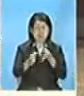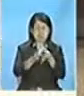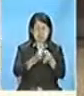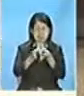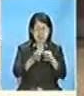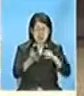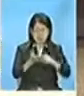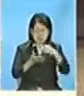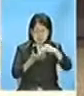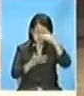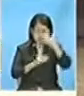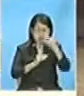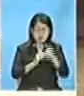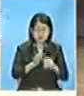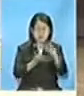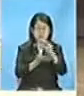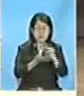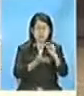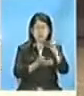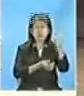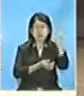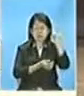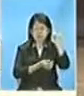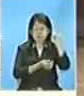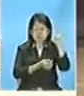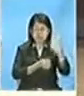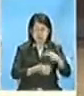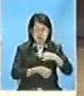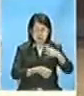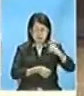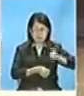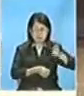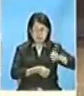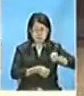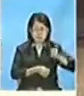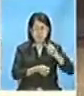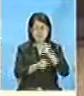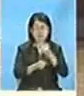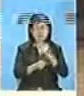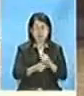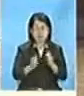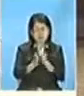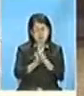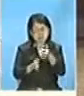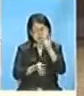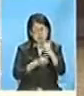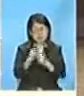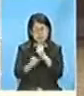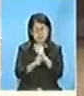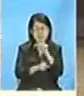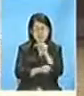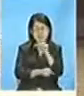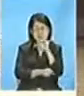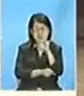จากมหาวิทยาลัยธรรมศาสตร์ตั้งแต่เป็นเวลา38ปีเศษ